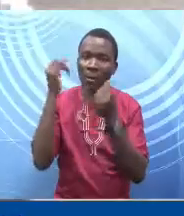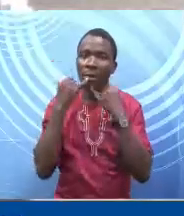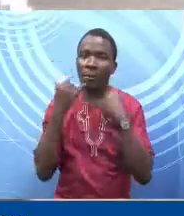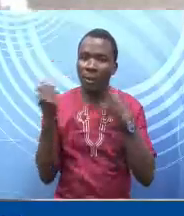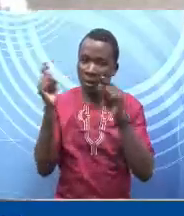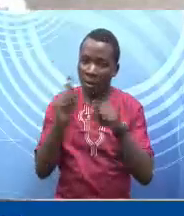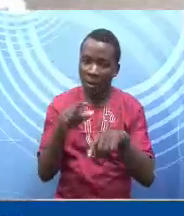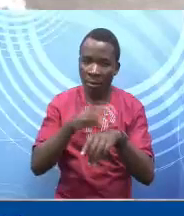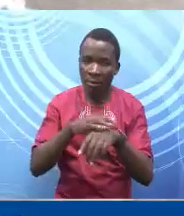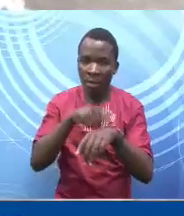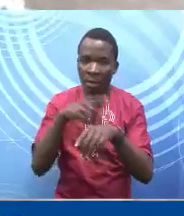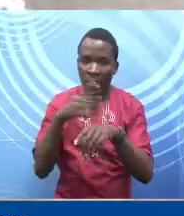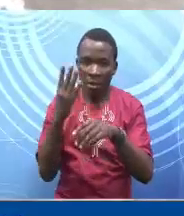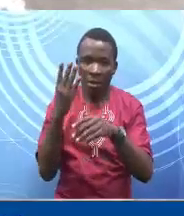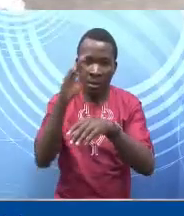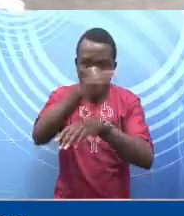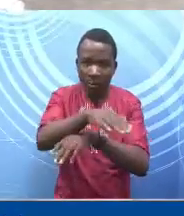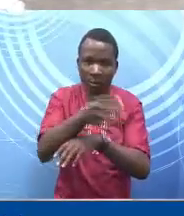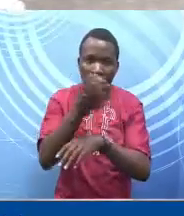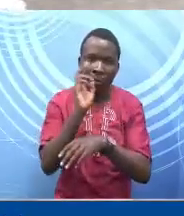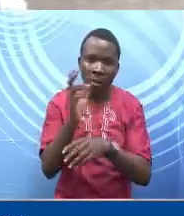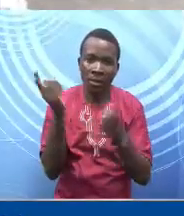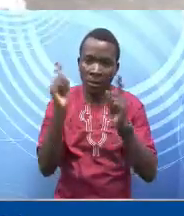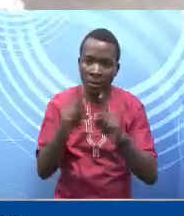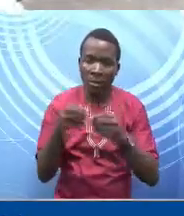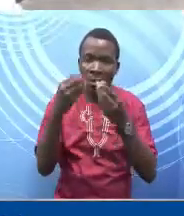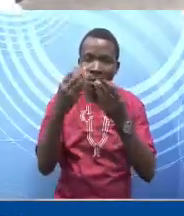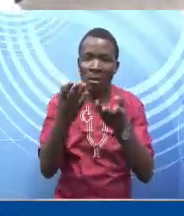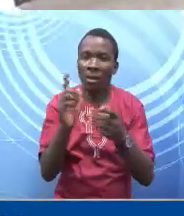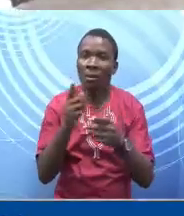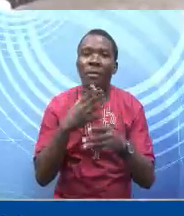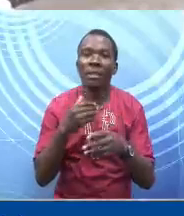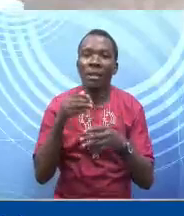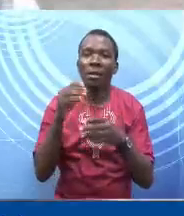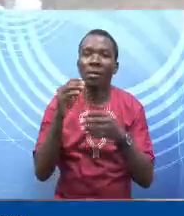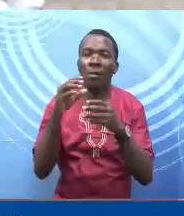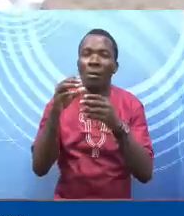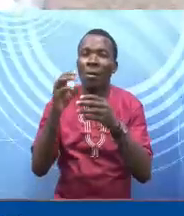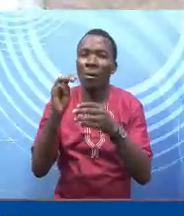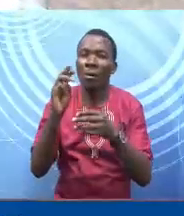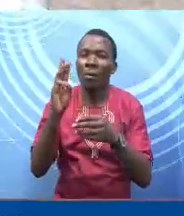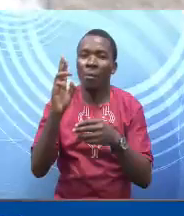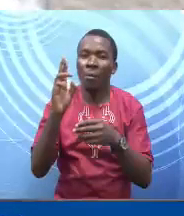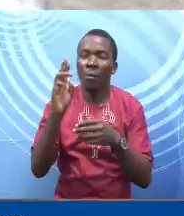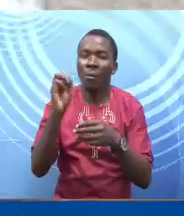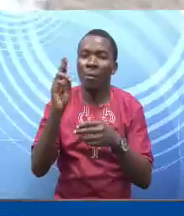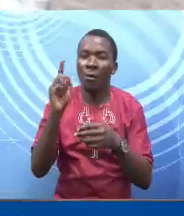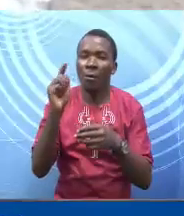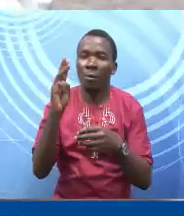saa 10 mbona kuza kubitanga kandi ntago mbashaka ko ari mutwara sibo ubijyaniwe mu rugo, aragenda akagera mu isoko